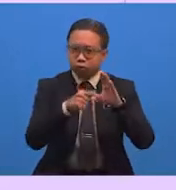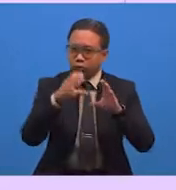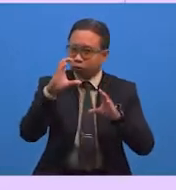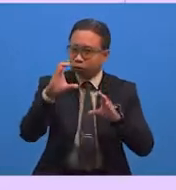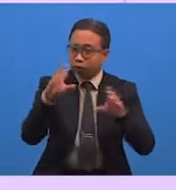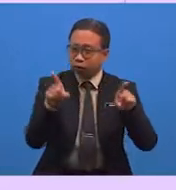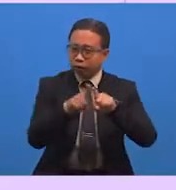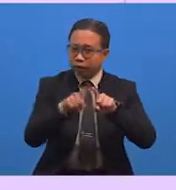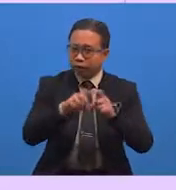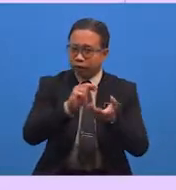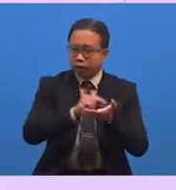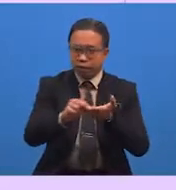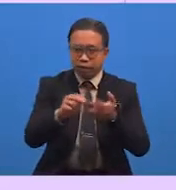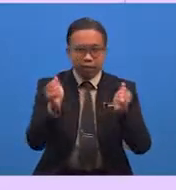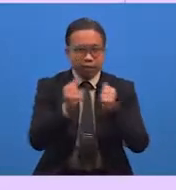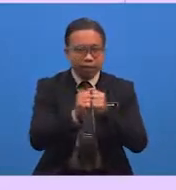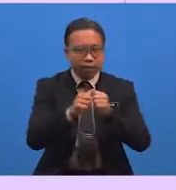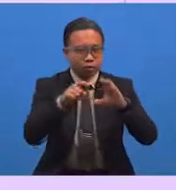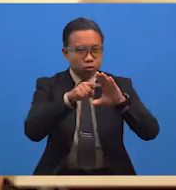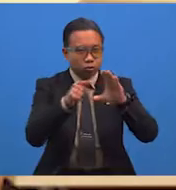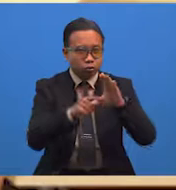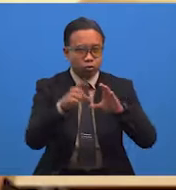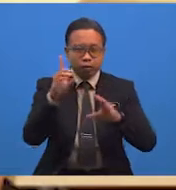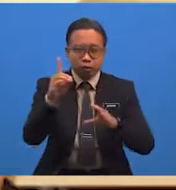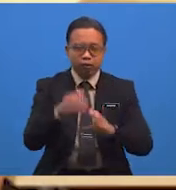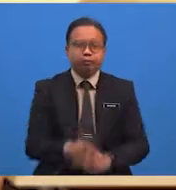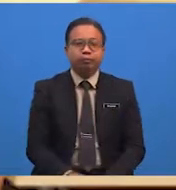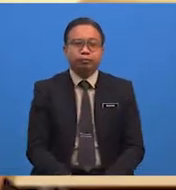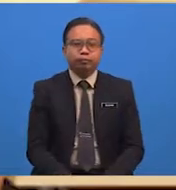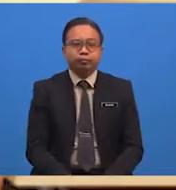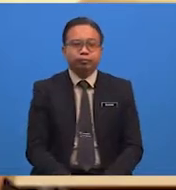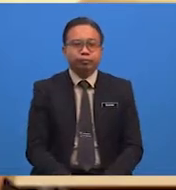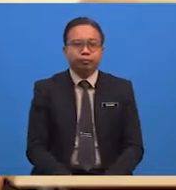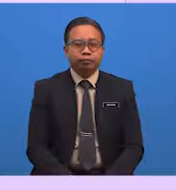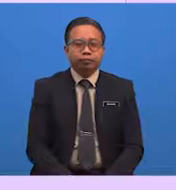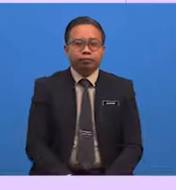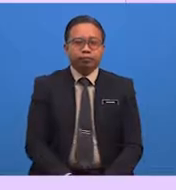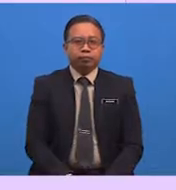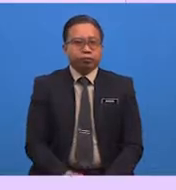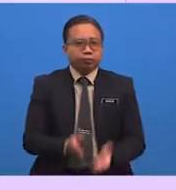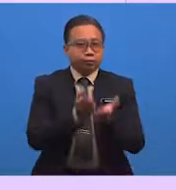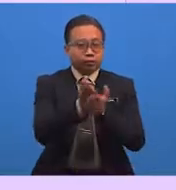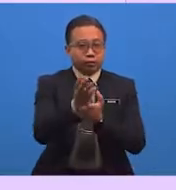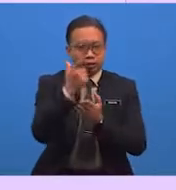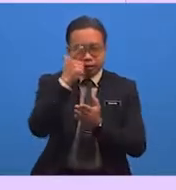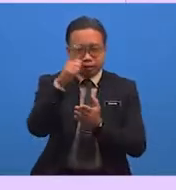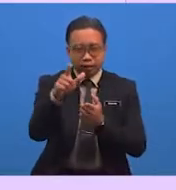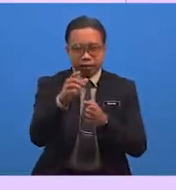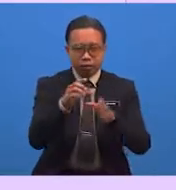sama nilainya dengan sudut D. Seterusnya, kita lihat pula sudut